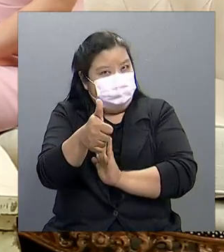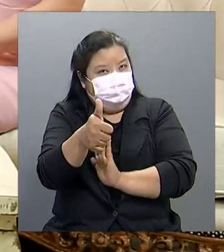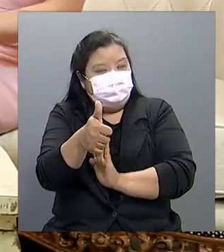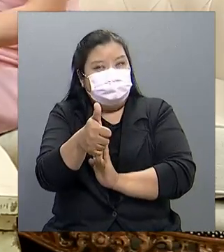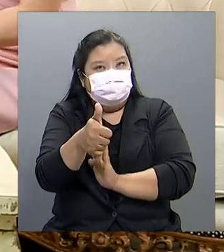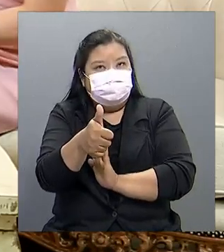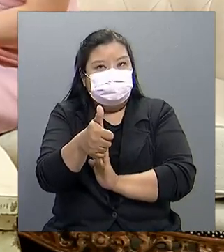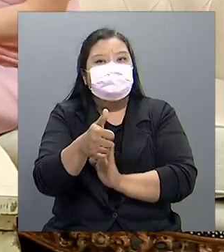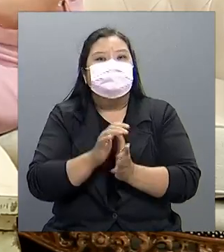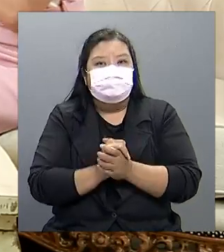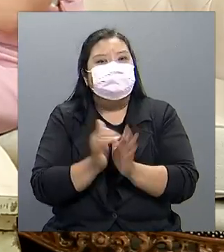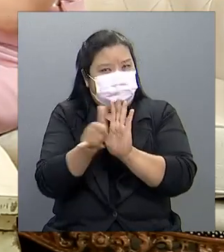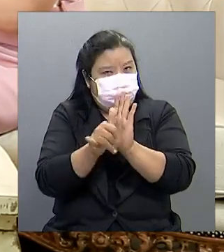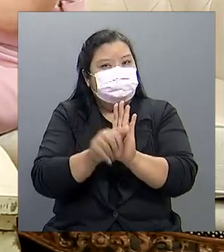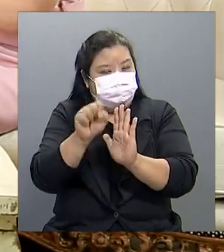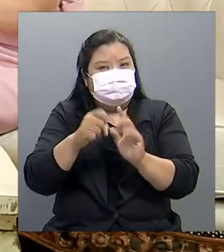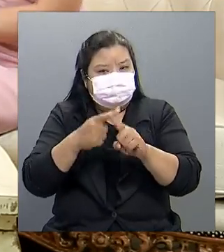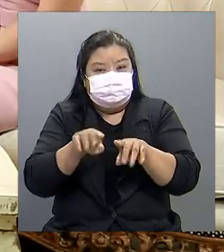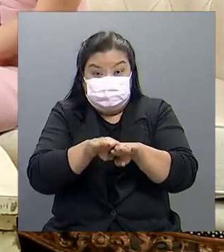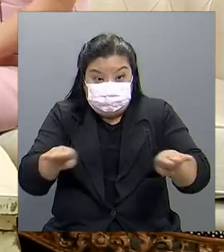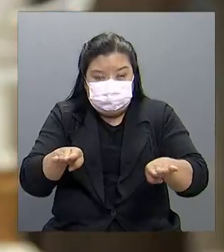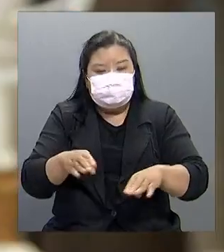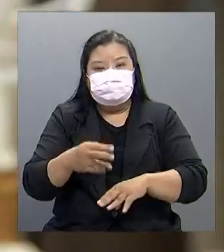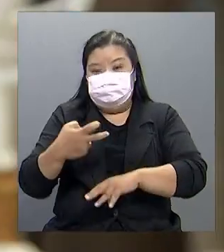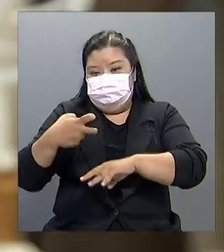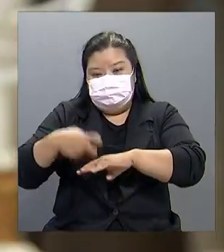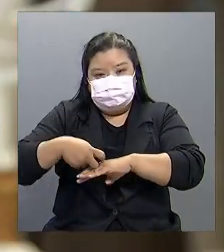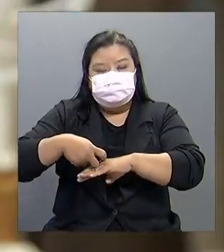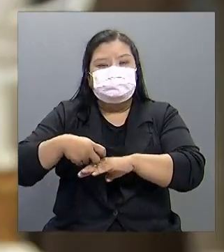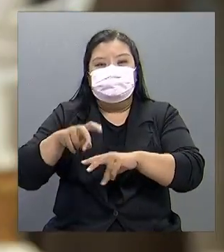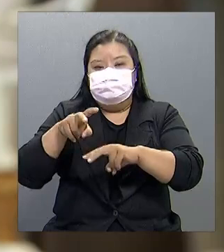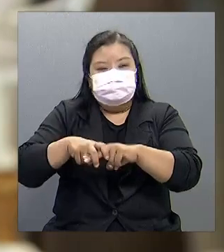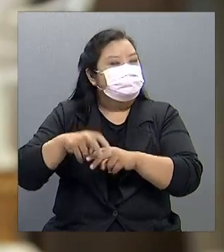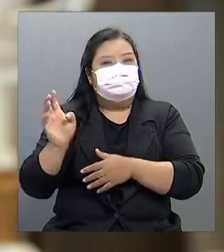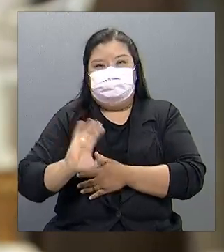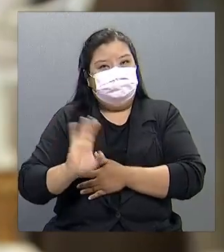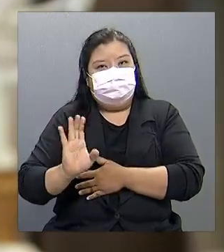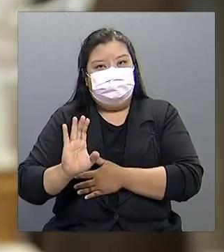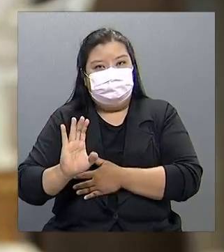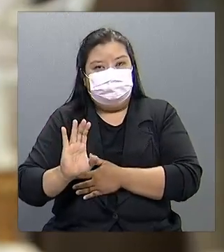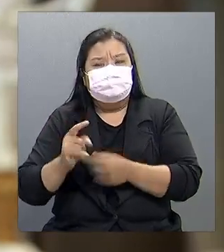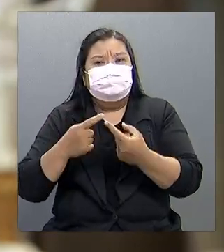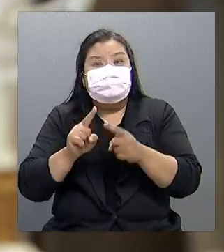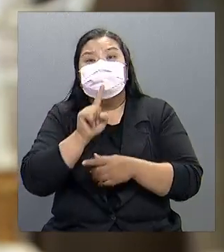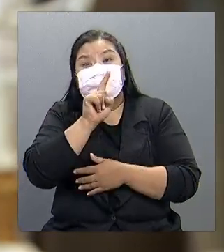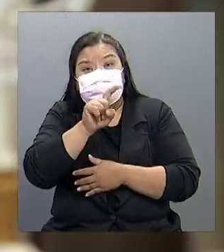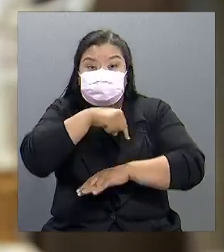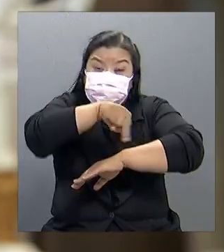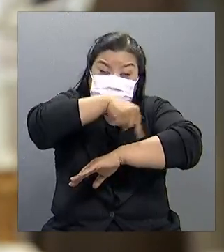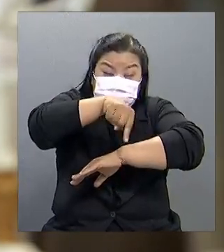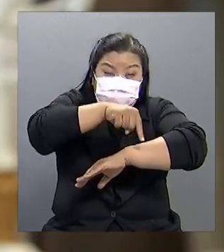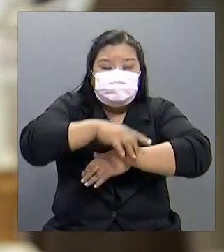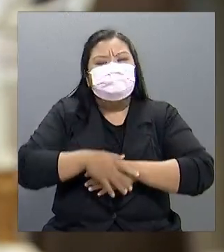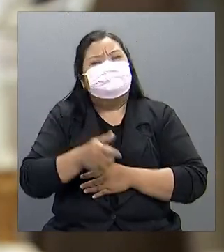อง หลีกเลี่ยงจากการที่นั่งพื้นมาไปนั่งเก้าอี้แทน ถูกต้อง ค่ะแต่ว่าการที่เรานั่งนานๆอยู่ถึงแม้ว่าจะเป็นเก้าอี้มีพนักพิ